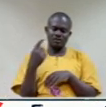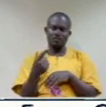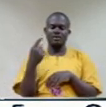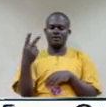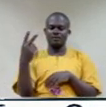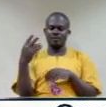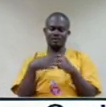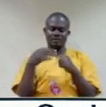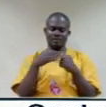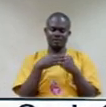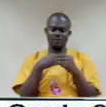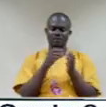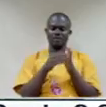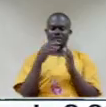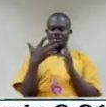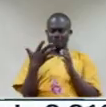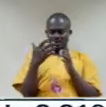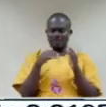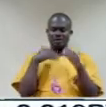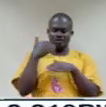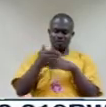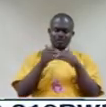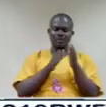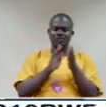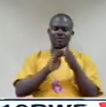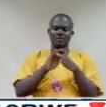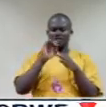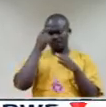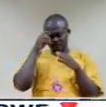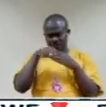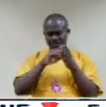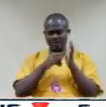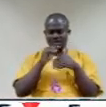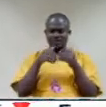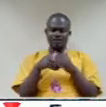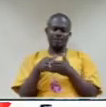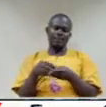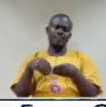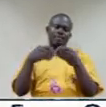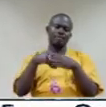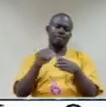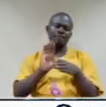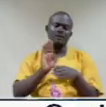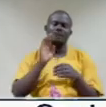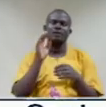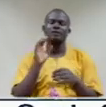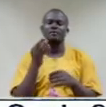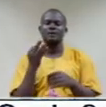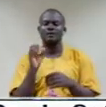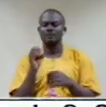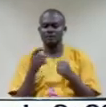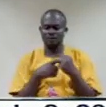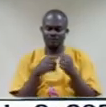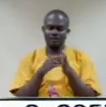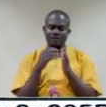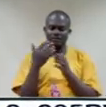292.5 by'amafaranga y'u Rwanda. Nawe ishoramari rya leta mu mishinga itandukanye riyagenewe miliyari 336.5